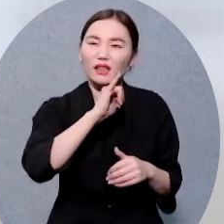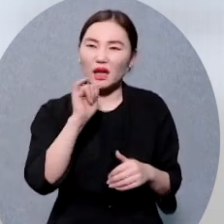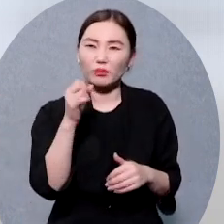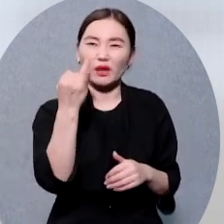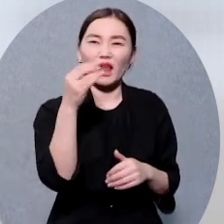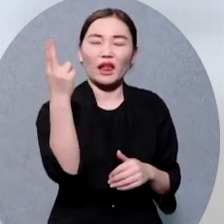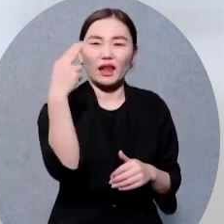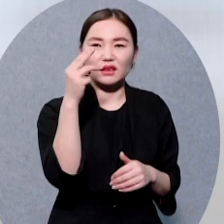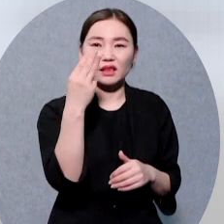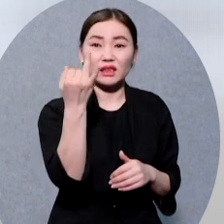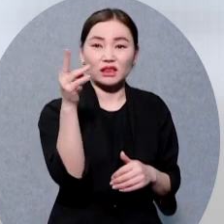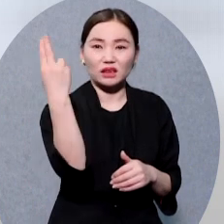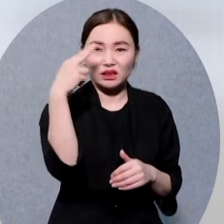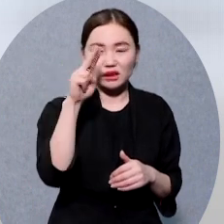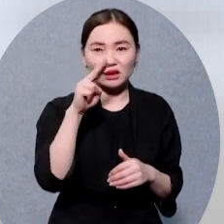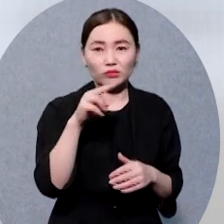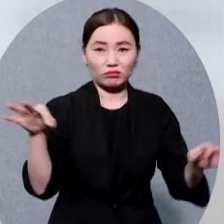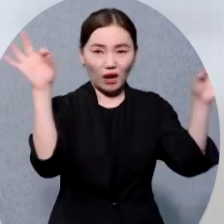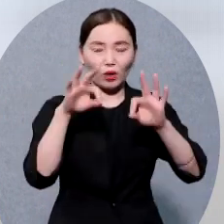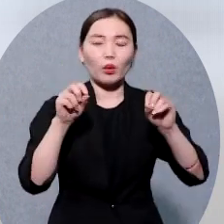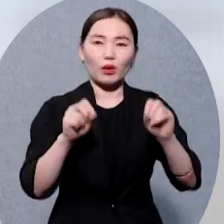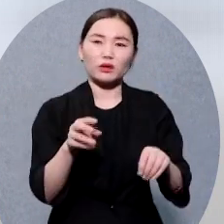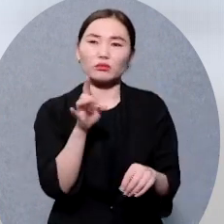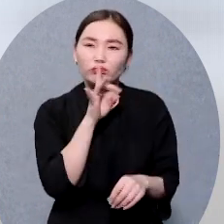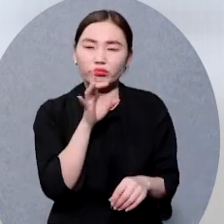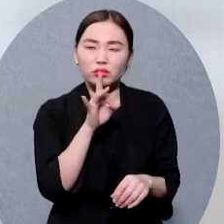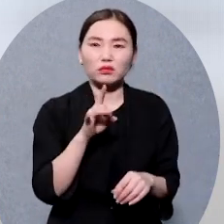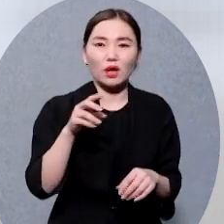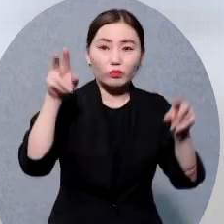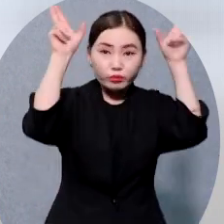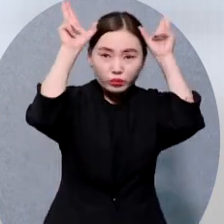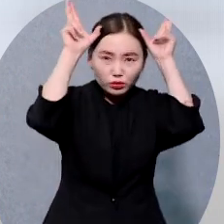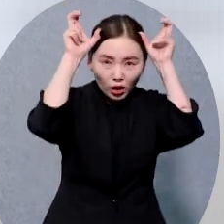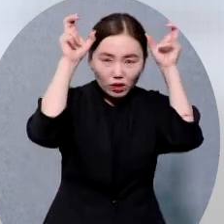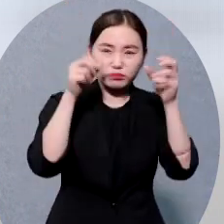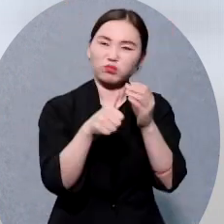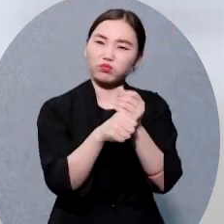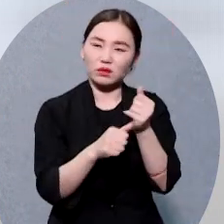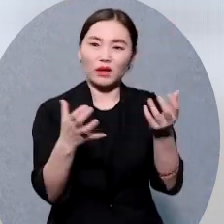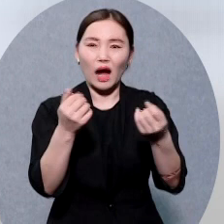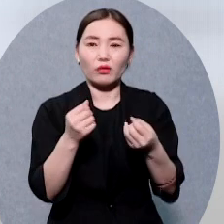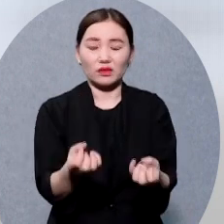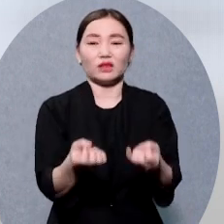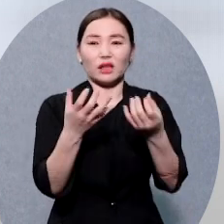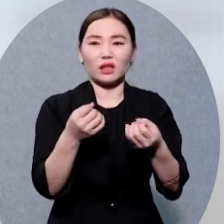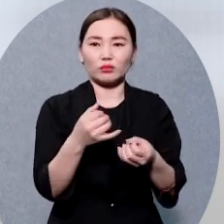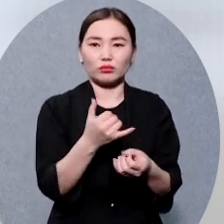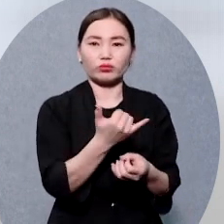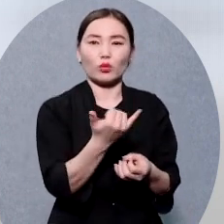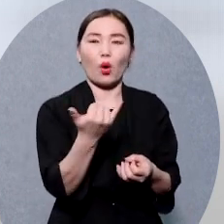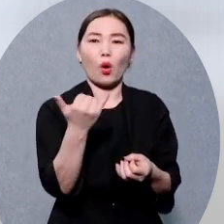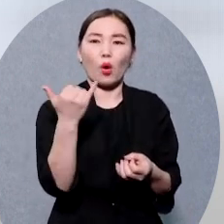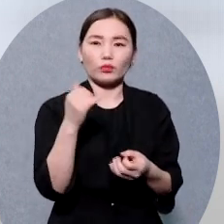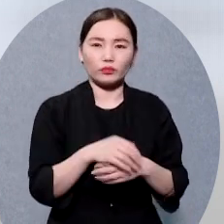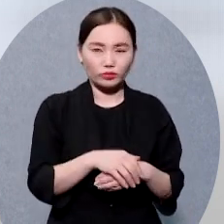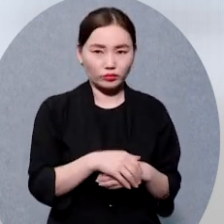одоо ич хэдийн одоо зарим хүчийг нь одоо алга болгоно гэж одоо тухайн бассыг одоо уугуул чатаадаг байсан. Гэх мэт ийм